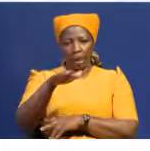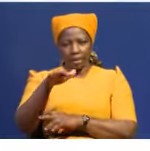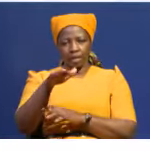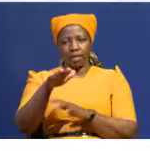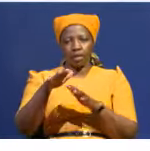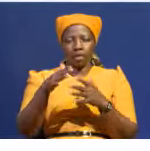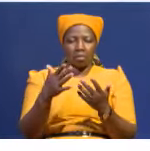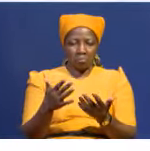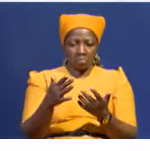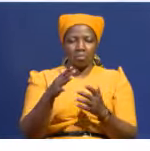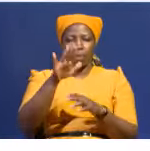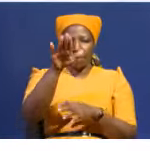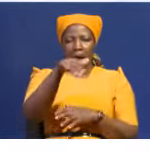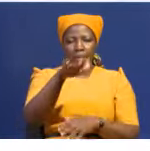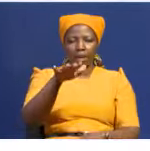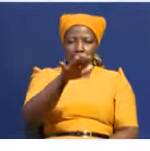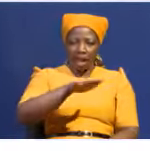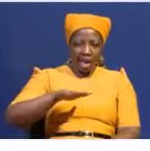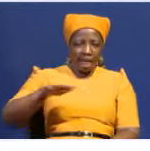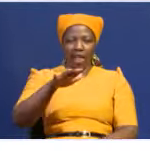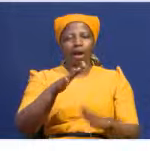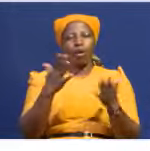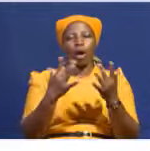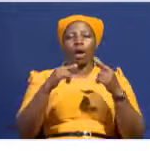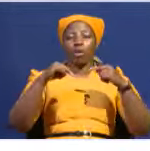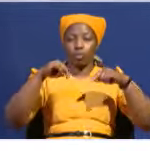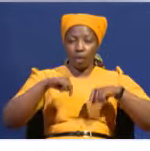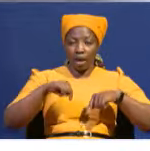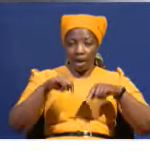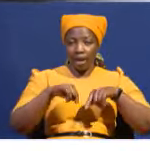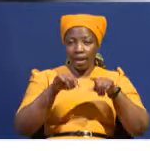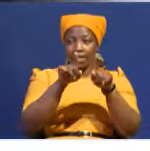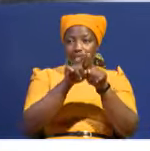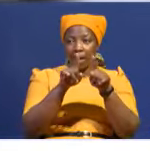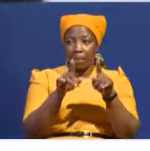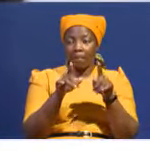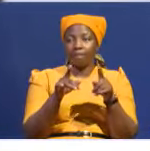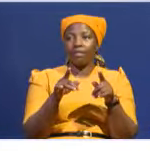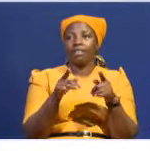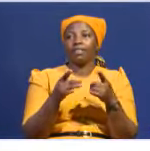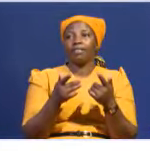maeneo ya bunge ambapo siku hii ya leo kama ilivyo